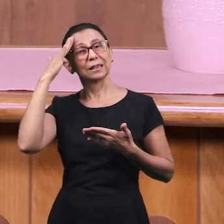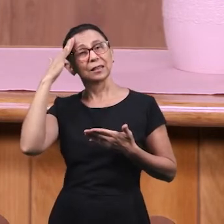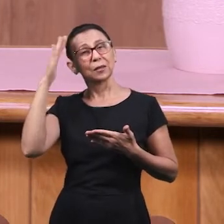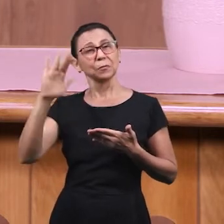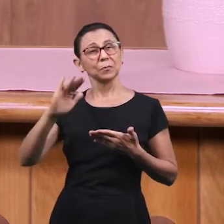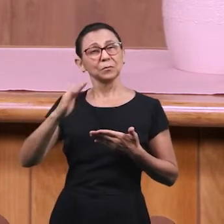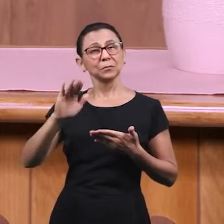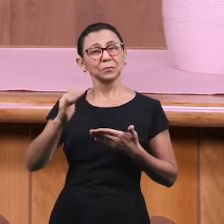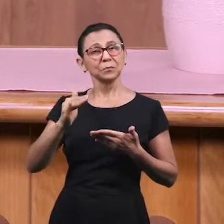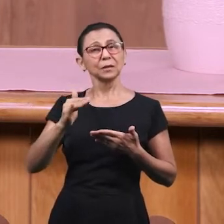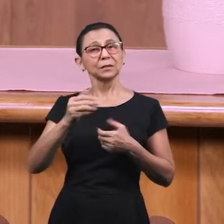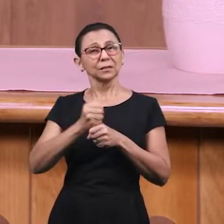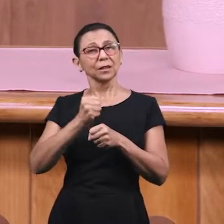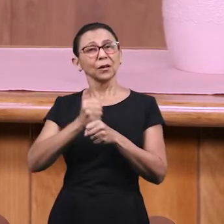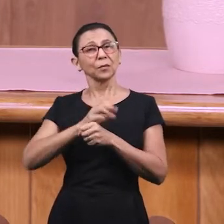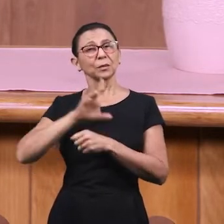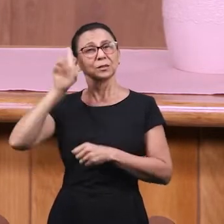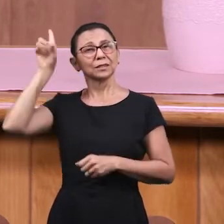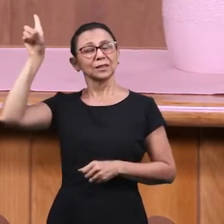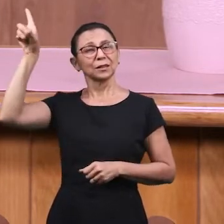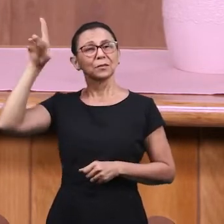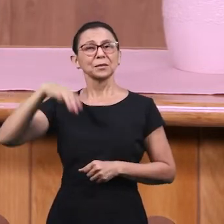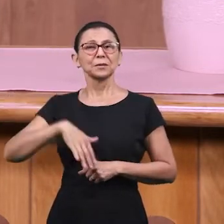и процесс.